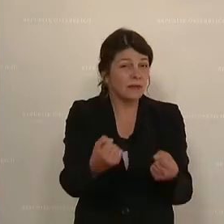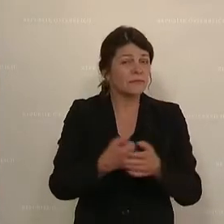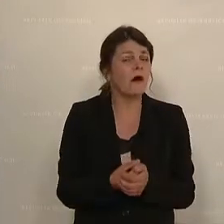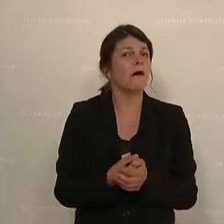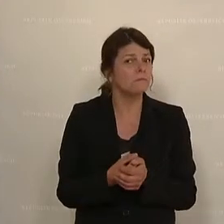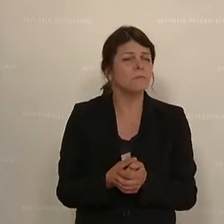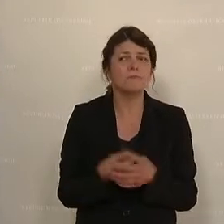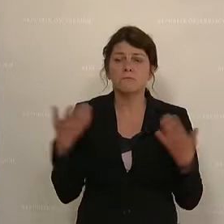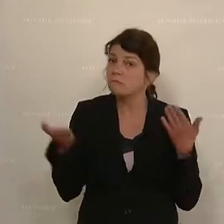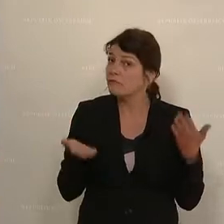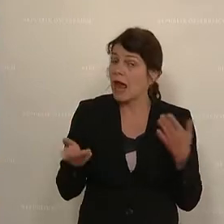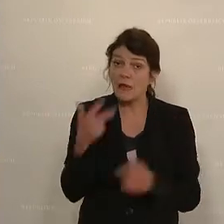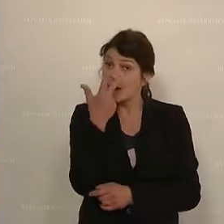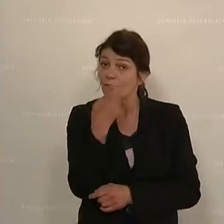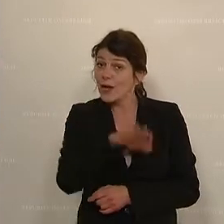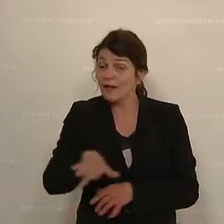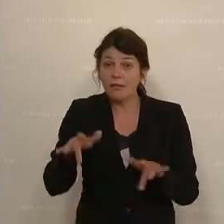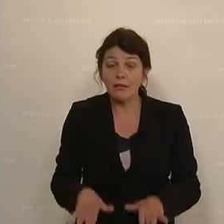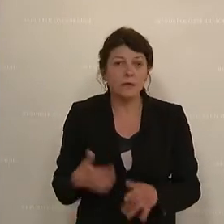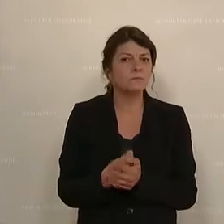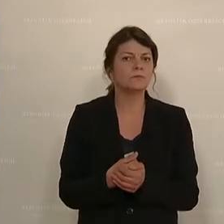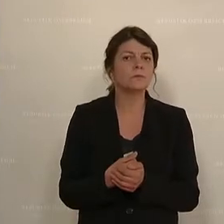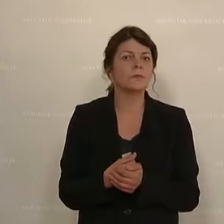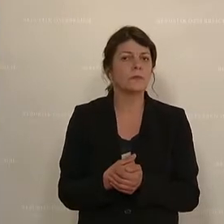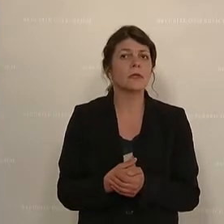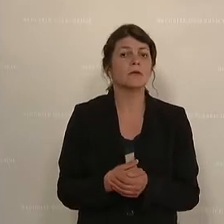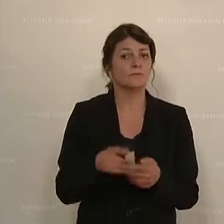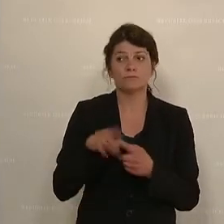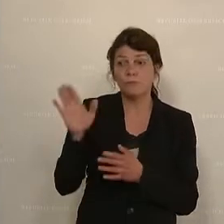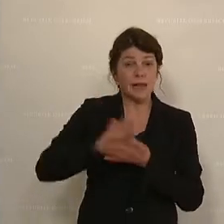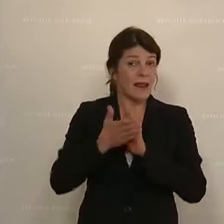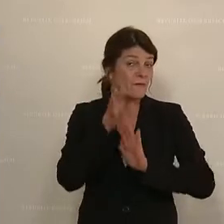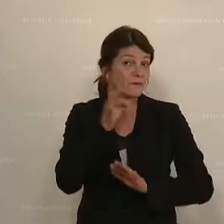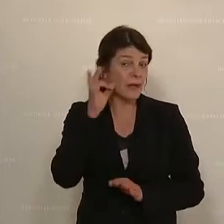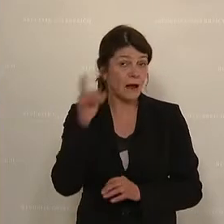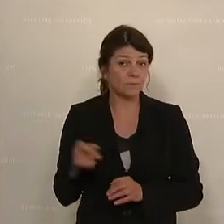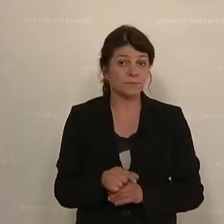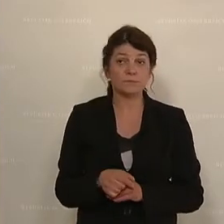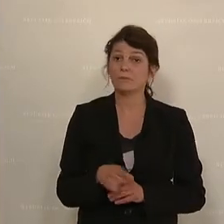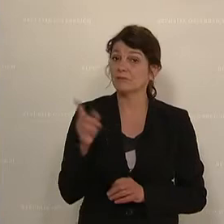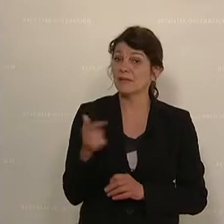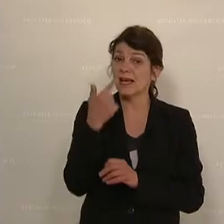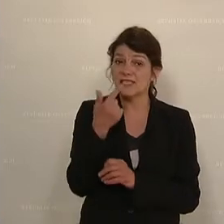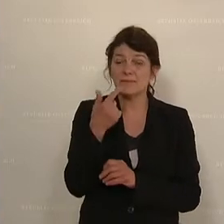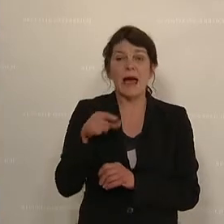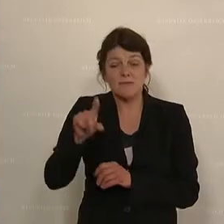der vielleicht 3 oder 4 Kinder hat und dessen Ehefrau 2 geringfügige